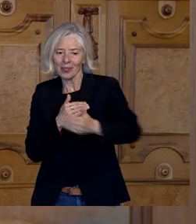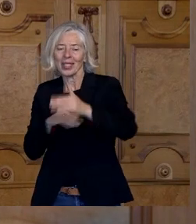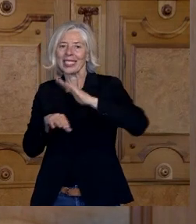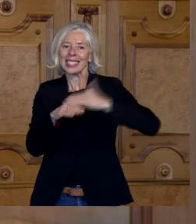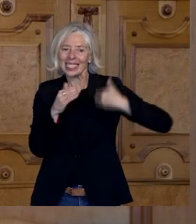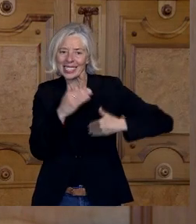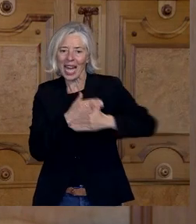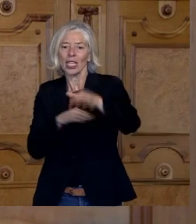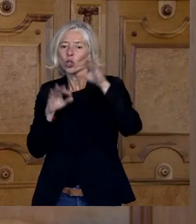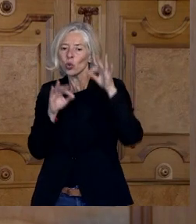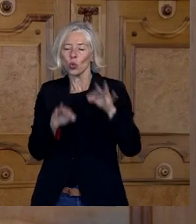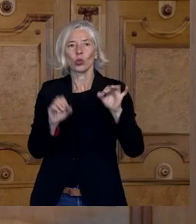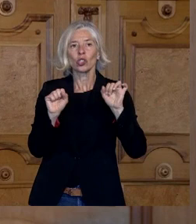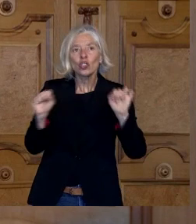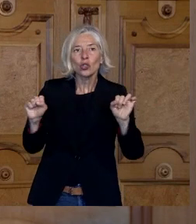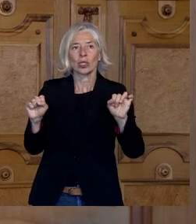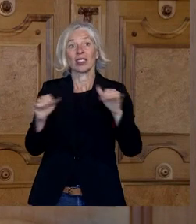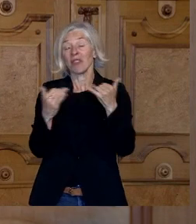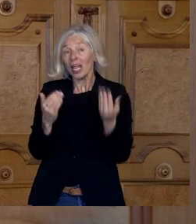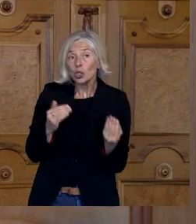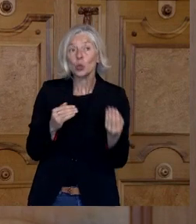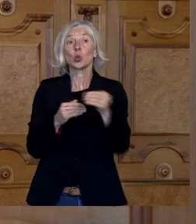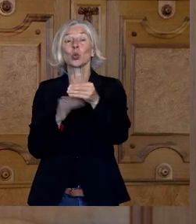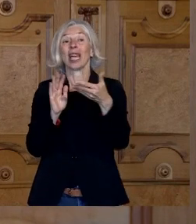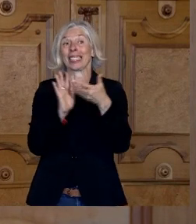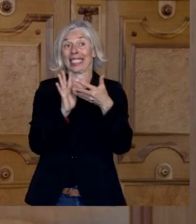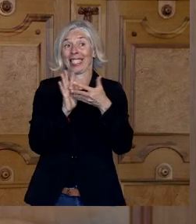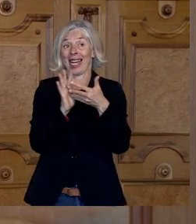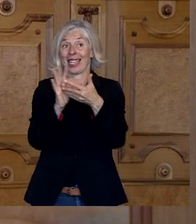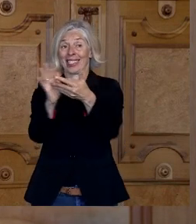auszuschließen, durch eventuelle zusätzliche Tests besser unter